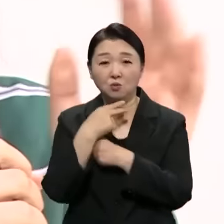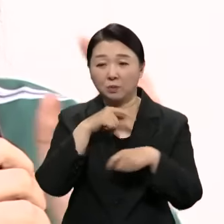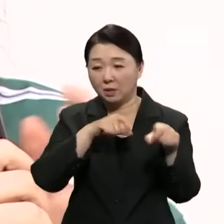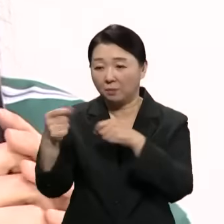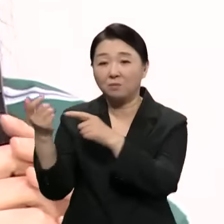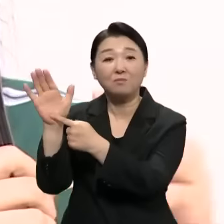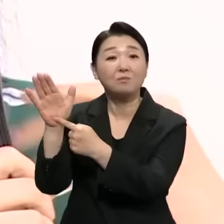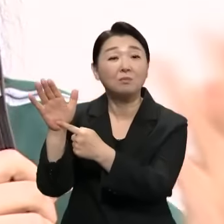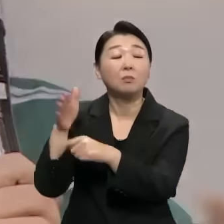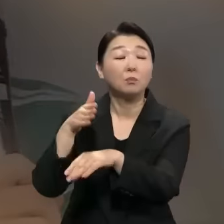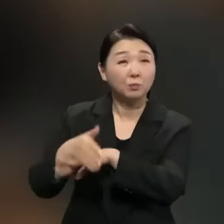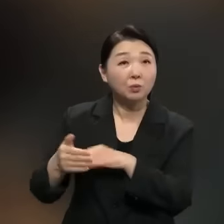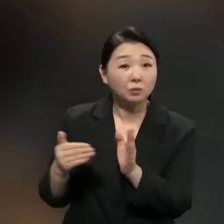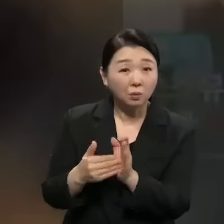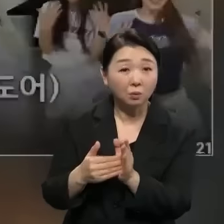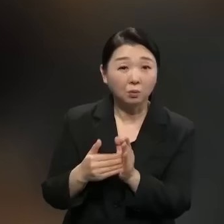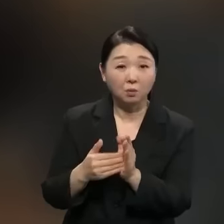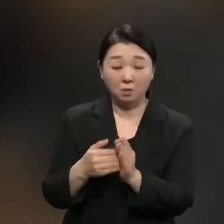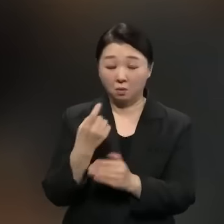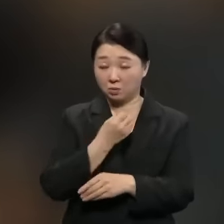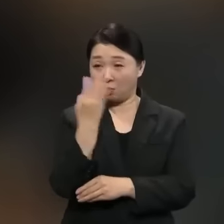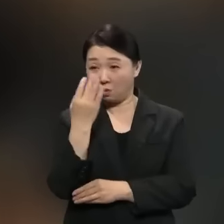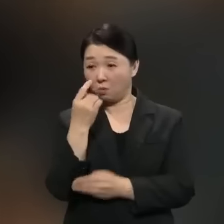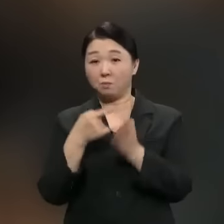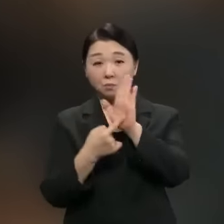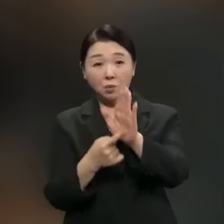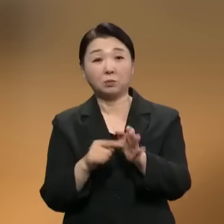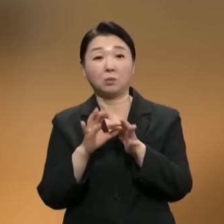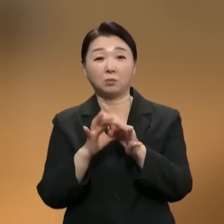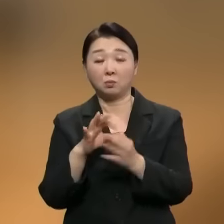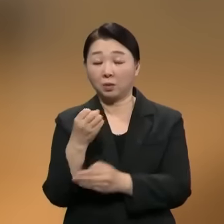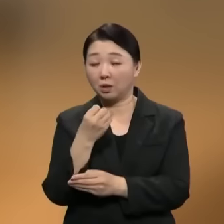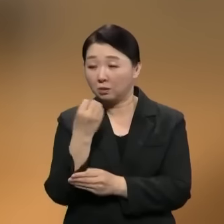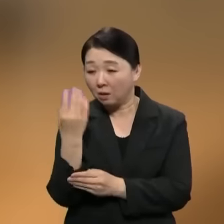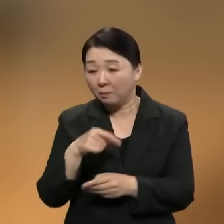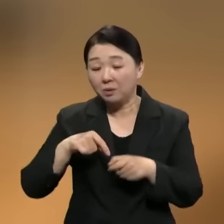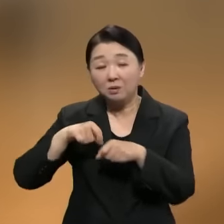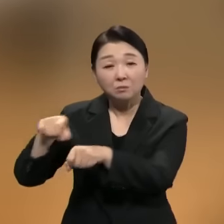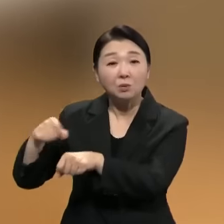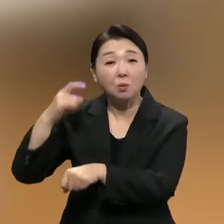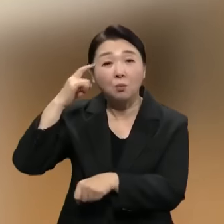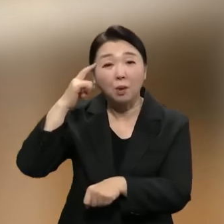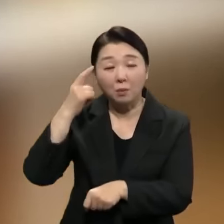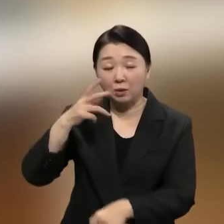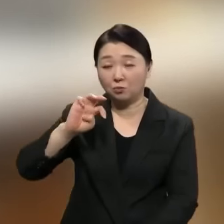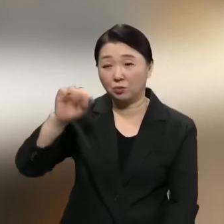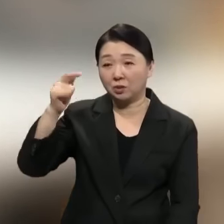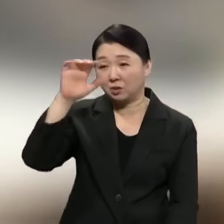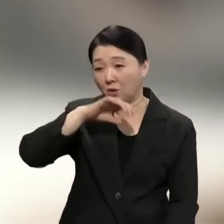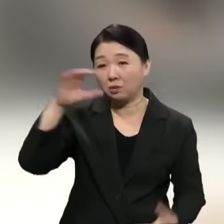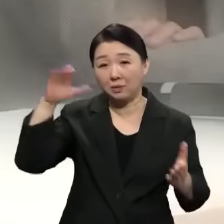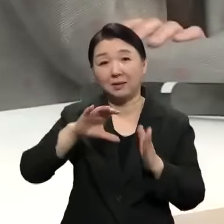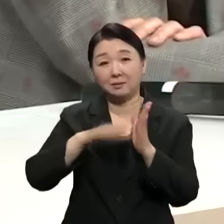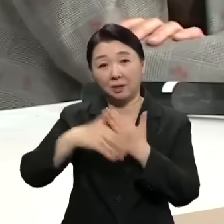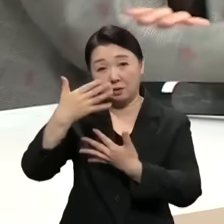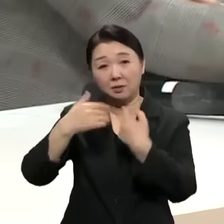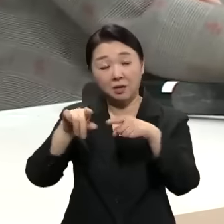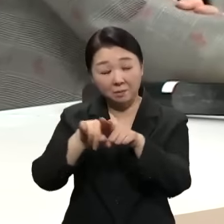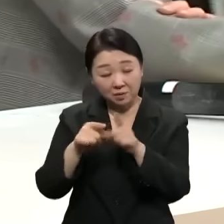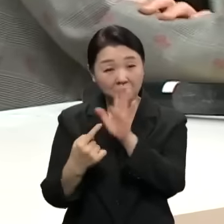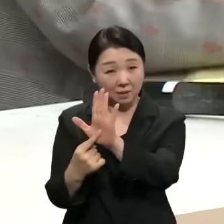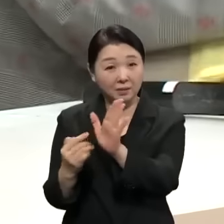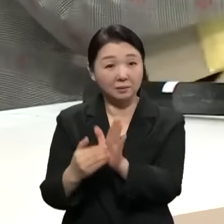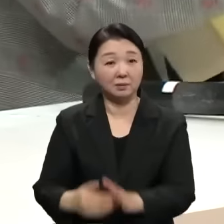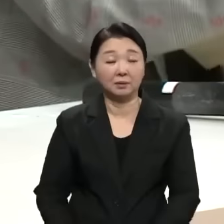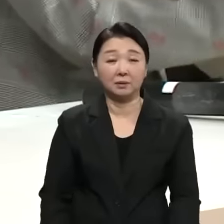주장했습니다. 어제 한 언론 보도를 통해 데뷔가 미뤄진 정황이 뉴진스 멤버들의 연습생 시절 영상과 함께